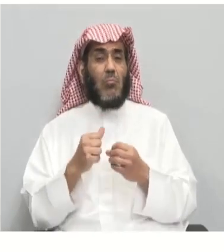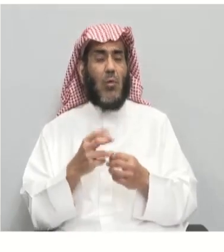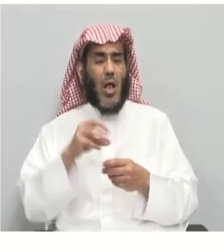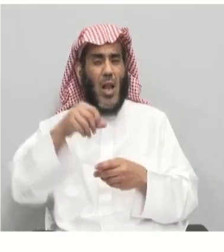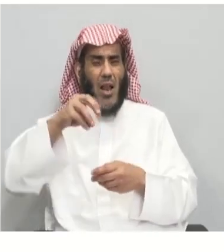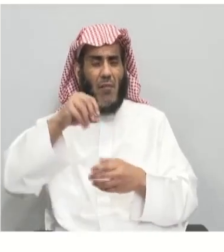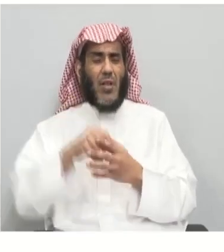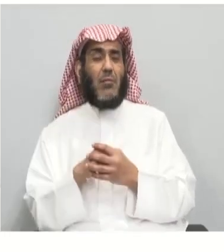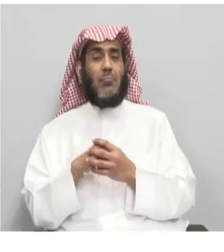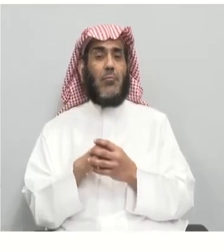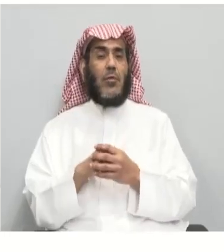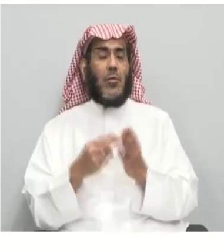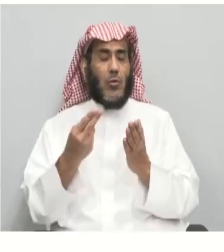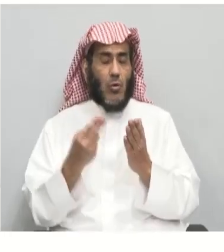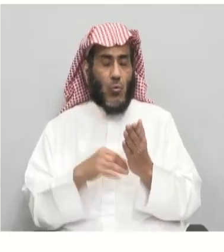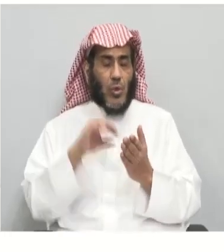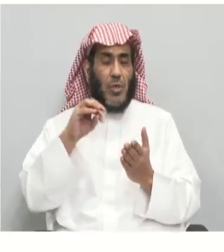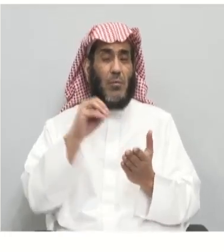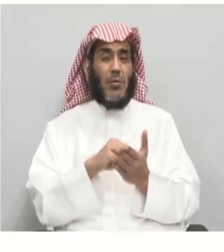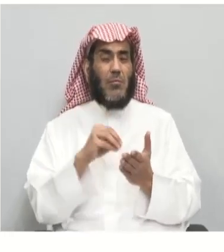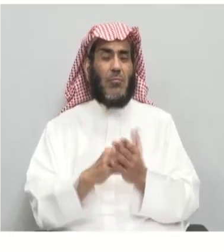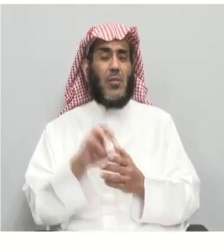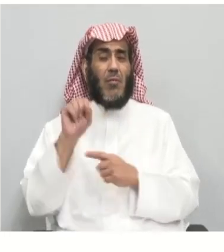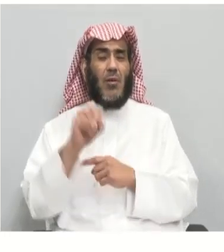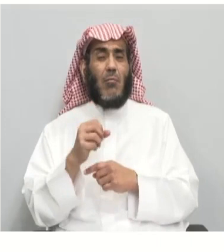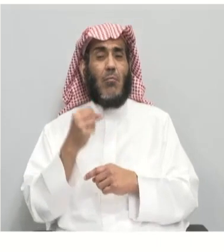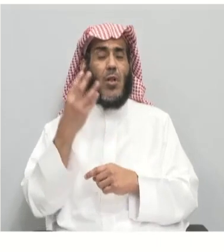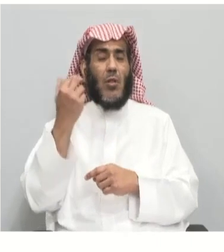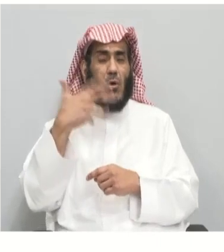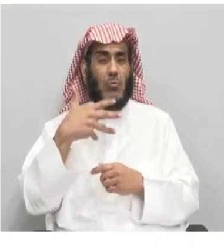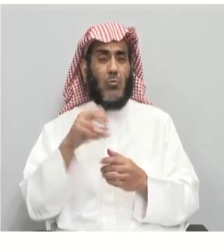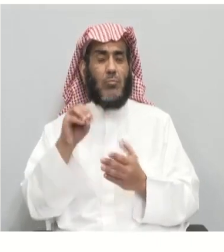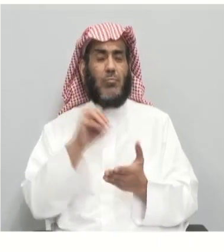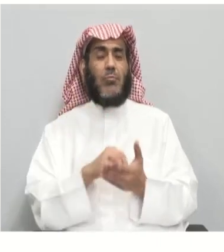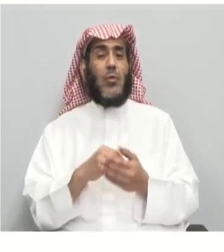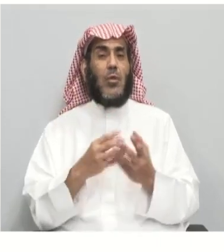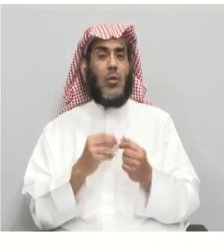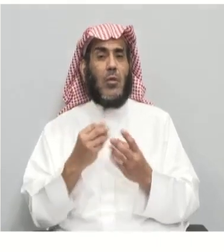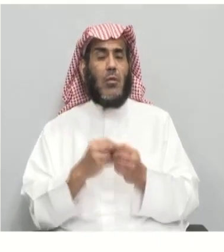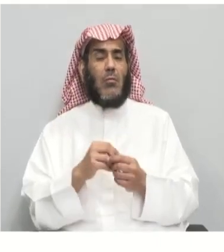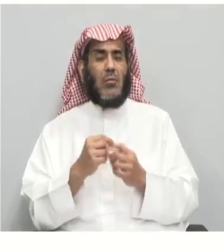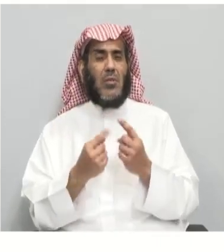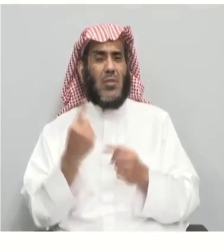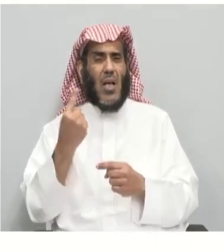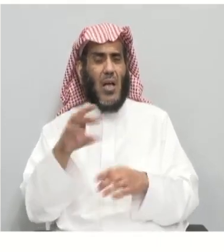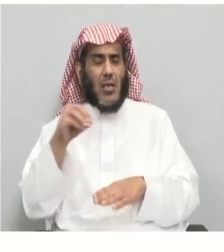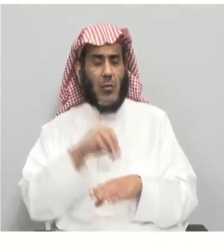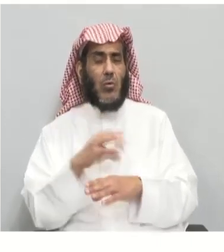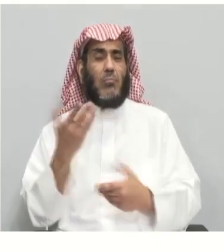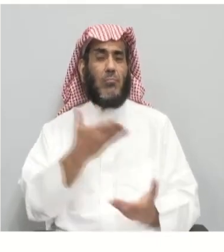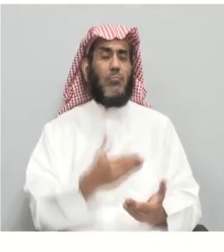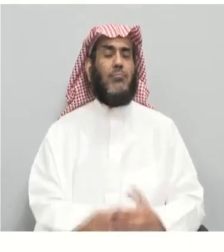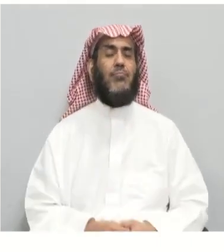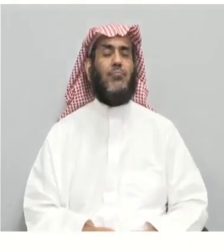الحنفيات ندون الاجابات صفحه 53 ناخذ دقيقه للتدوين